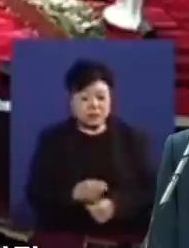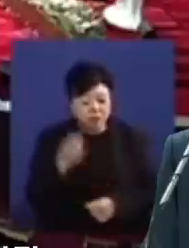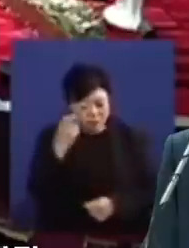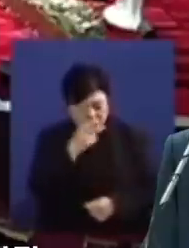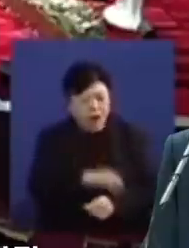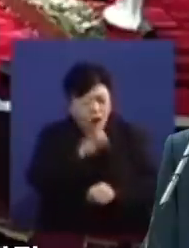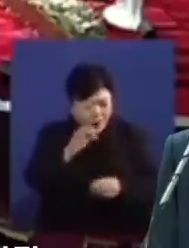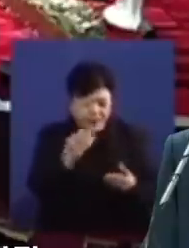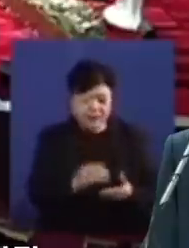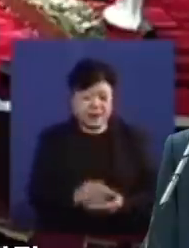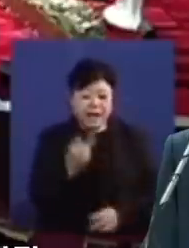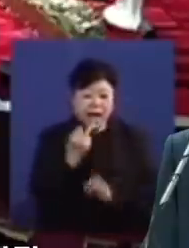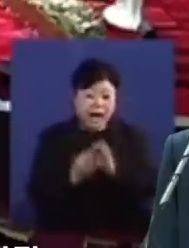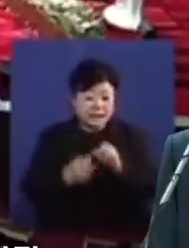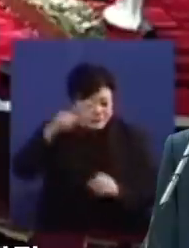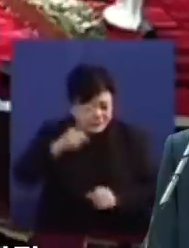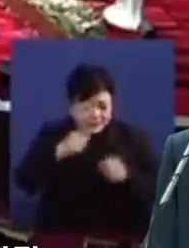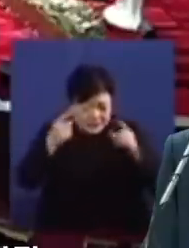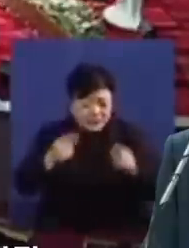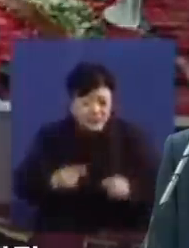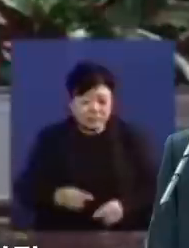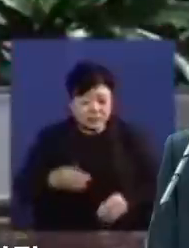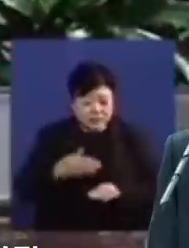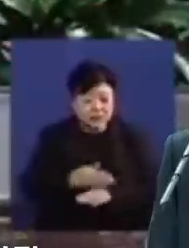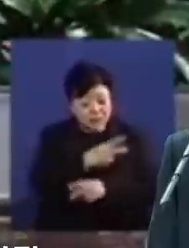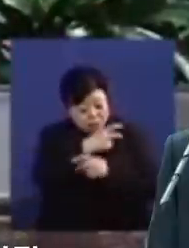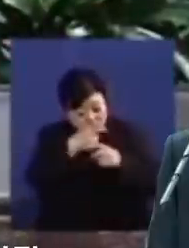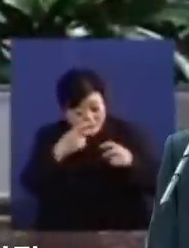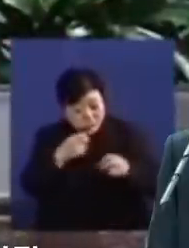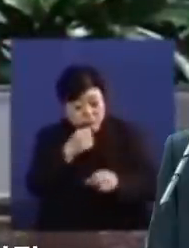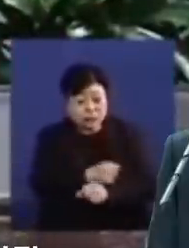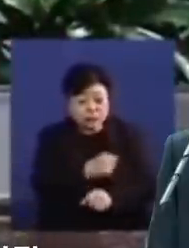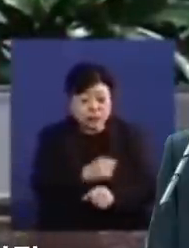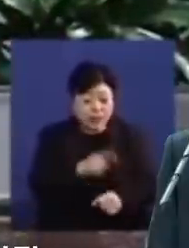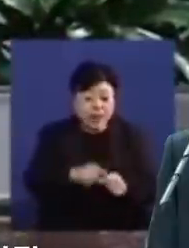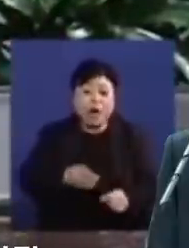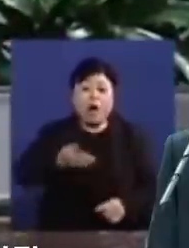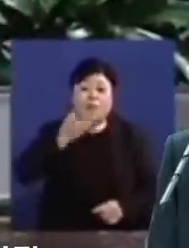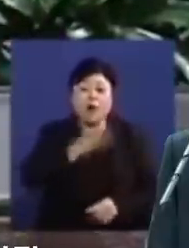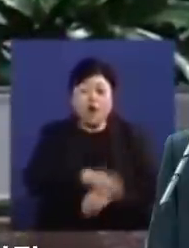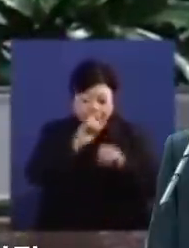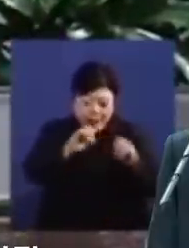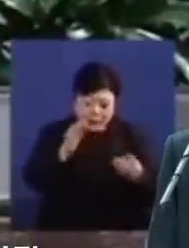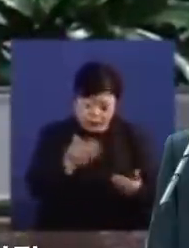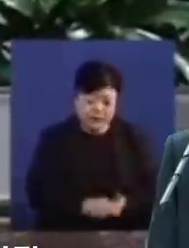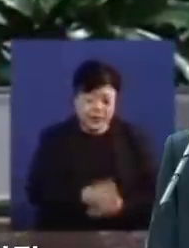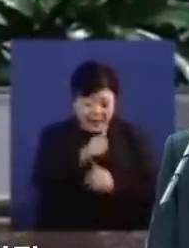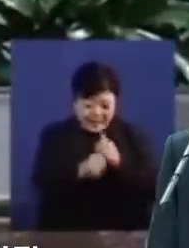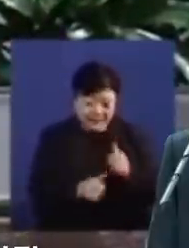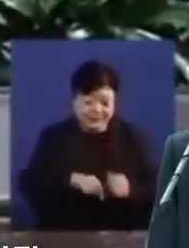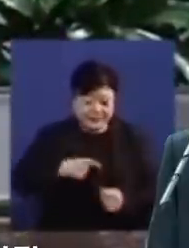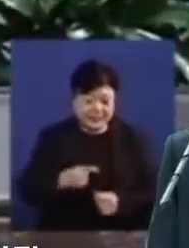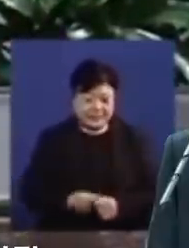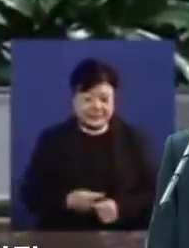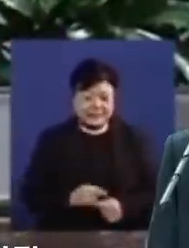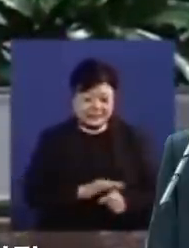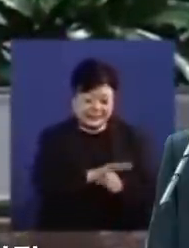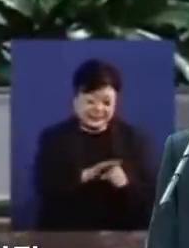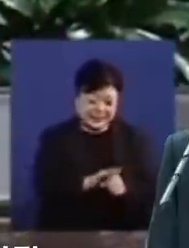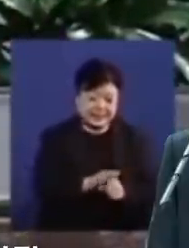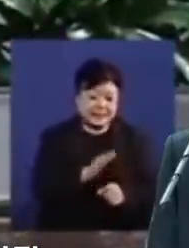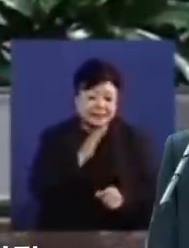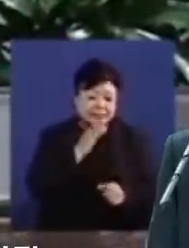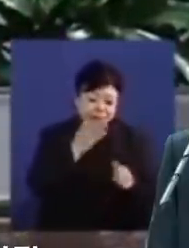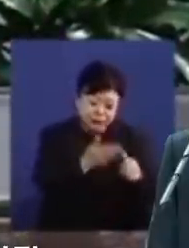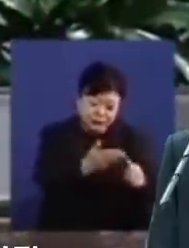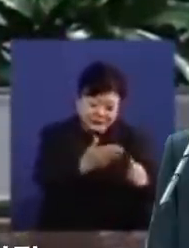헛사로다. 아침에 일찍 일어나고 저녁에 늦게 누우며 수고의 떡을 먹음이 헛되도다. 하나님은 자기를 사랑하는 자에게 잠을